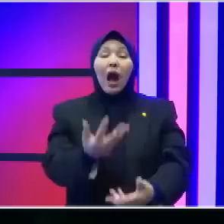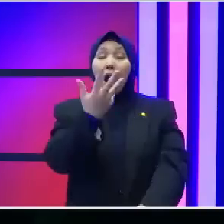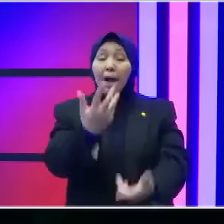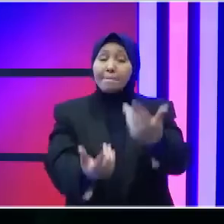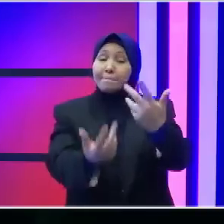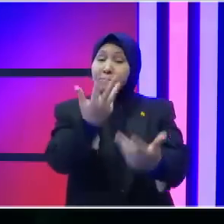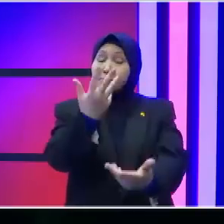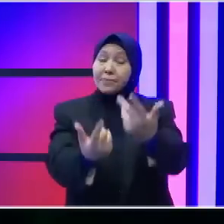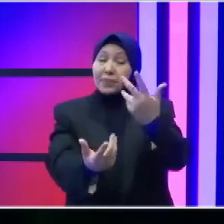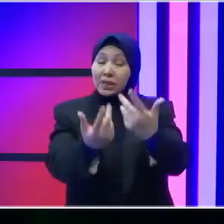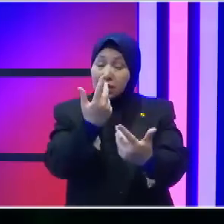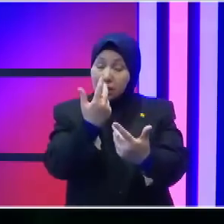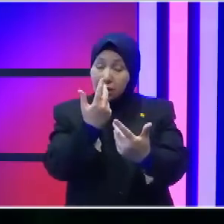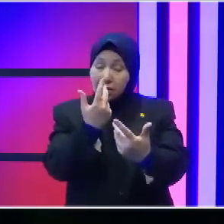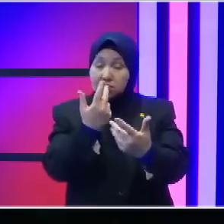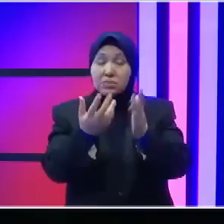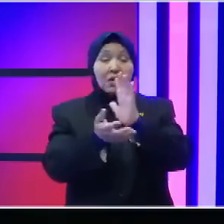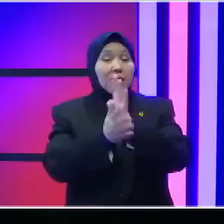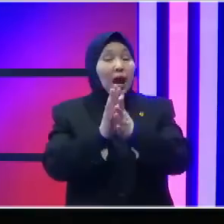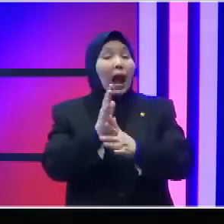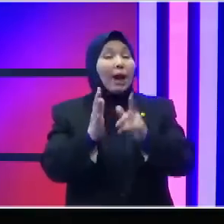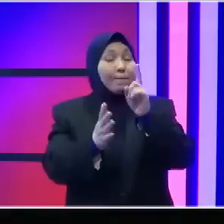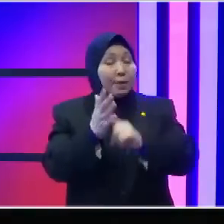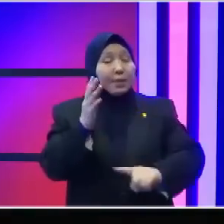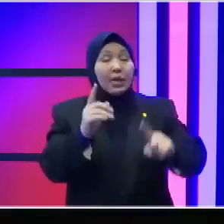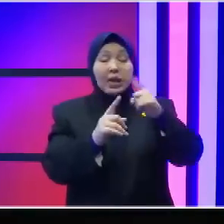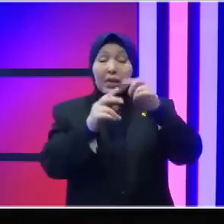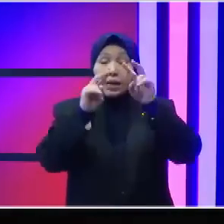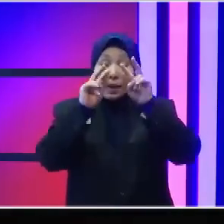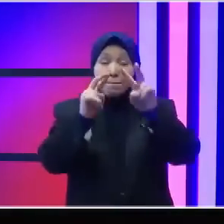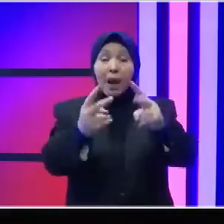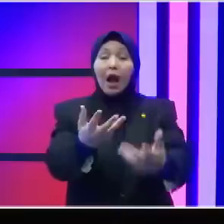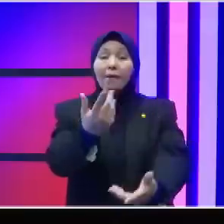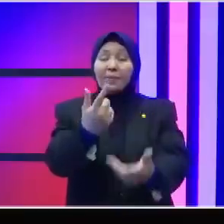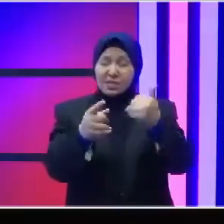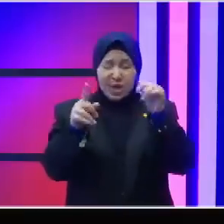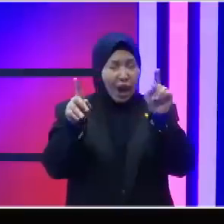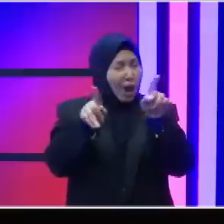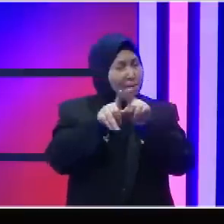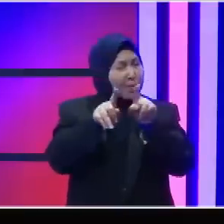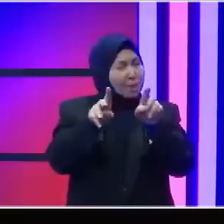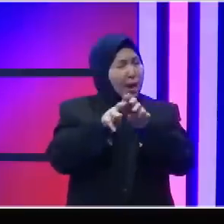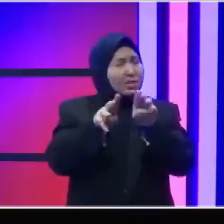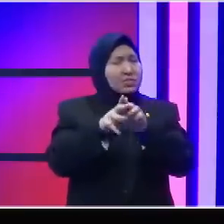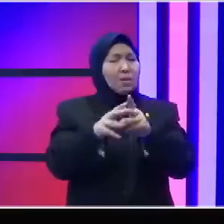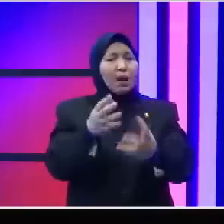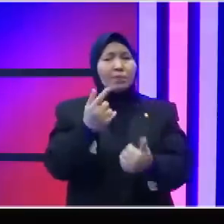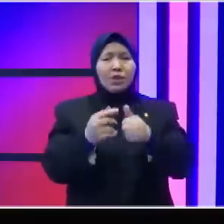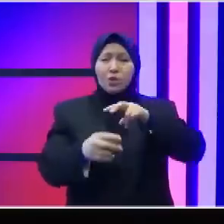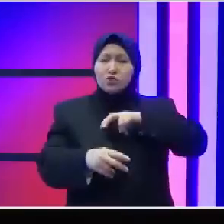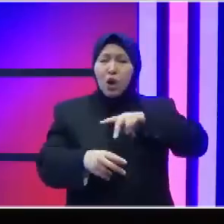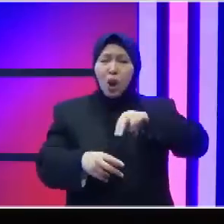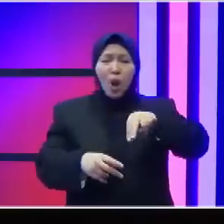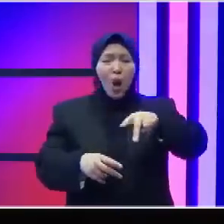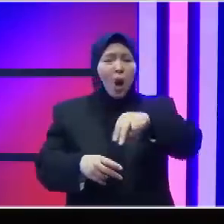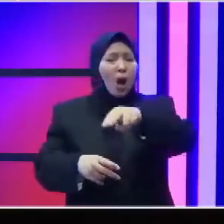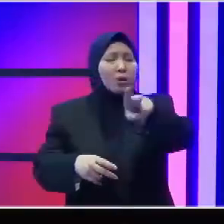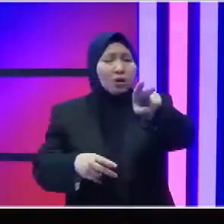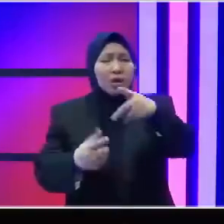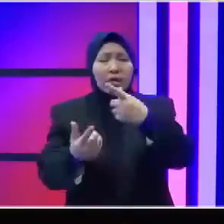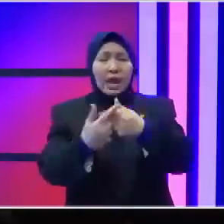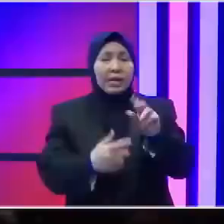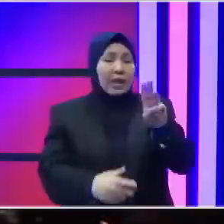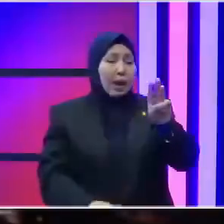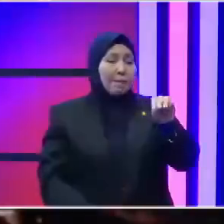inni anastu nara ya, apabila dia melihat kepada seperti api dalam perjalanan dia daripada